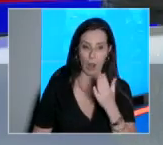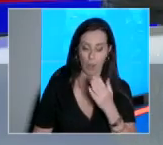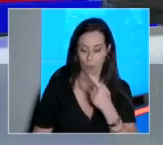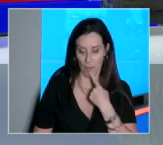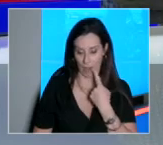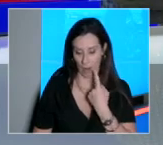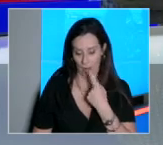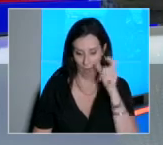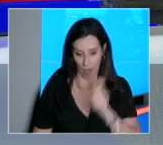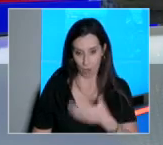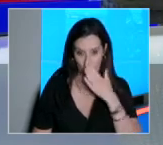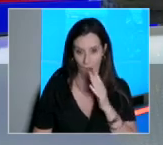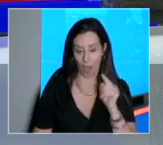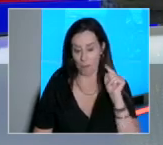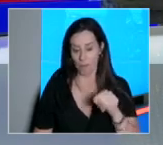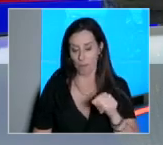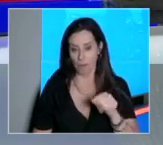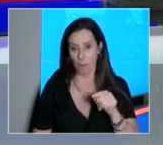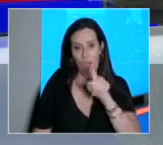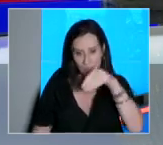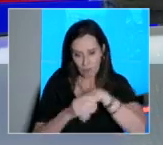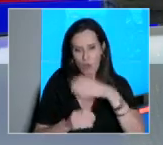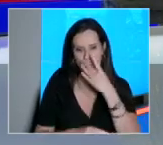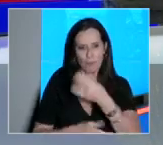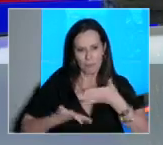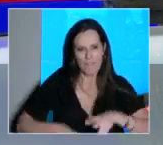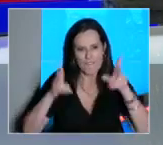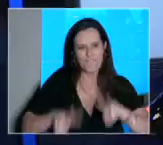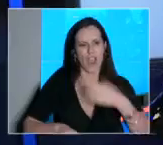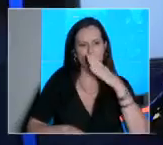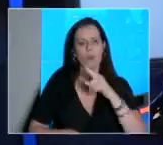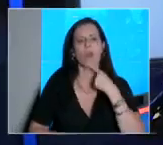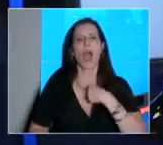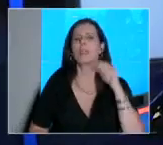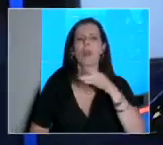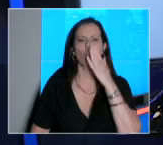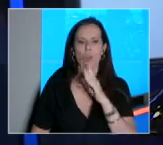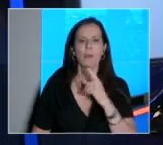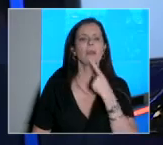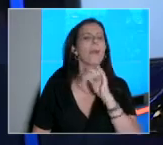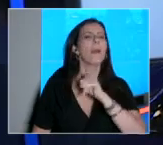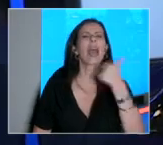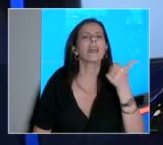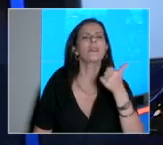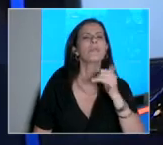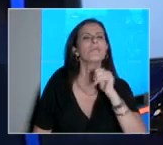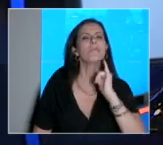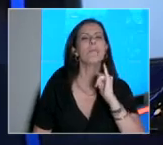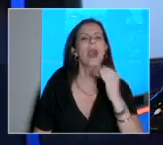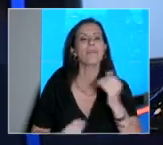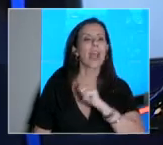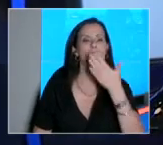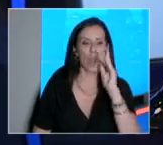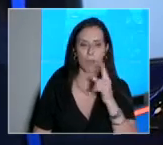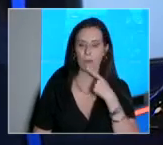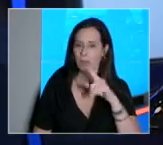על ירושלים? ברור. ומה אנשים שבאים אומרים על ירושלים? אני שואל, אתה בתור ירושלמי, בא לך בענה, אומר לך, אני בא לירושלים, תגיד לי מה הכי ירושלמי עכשיו. אתה בא